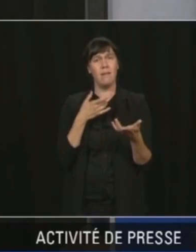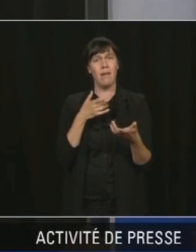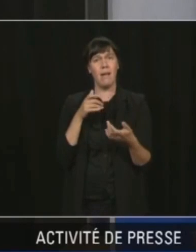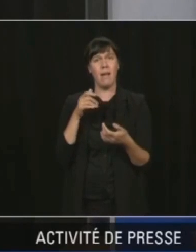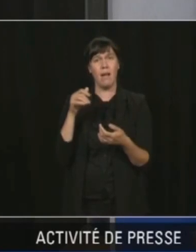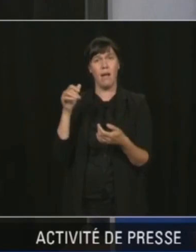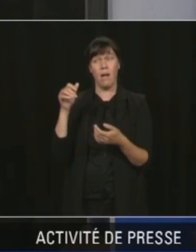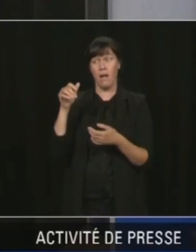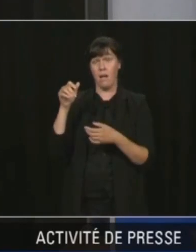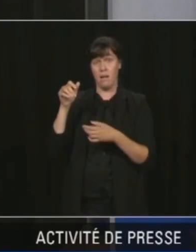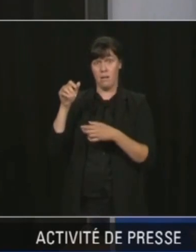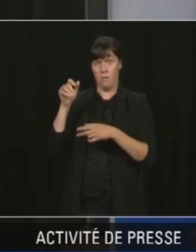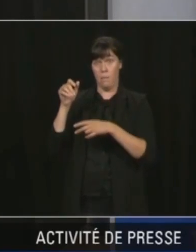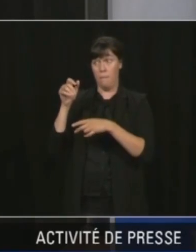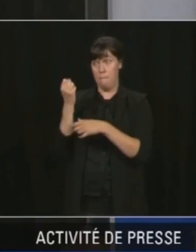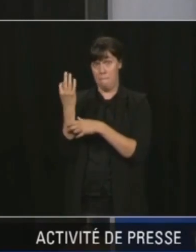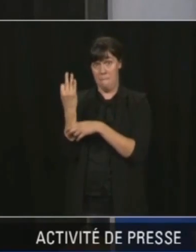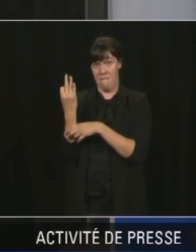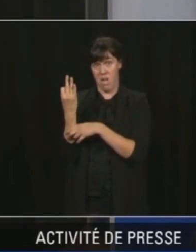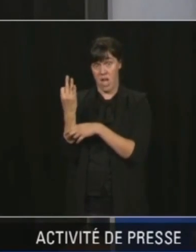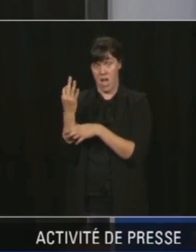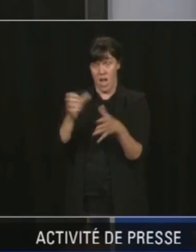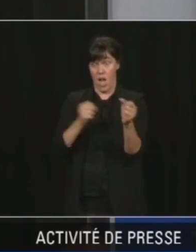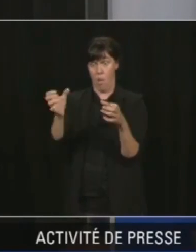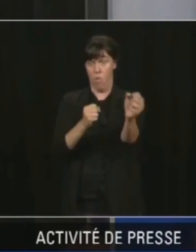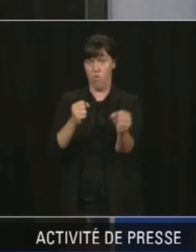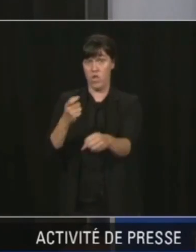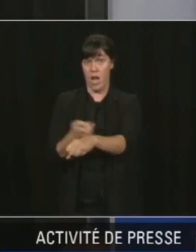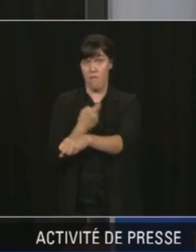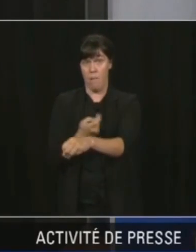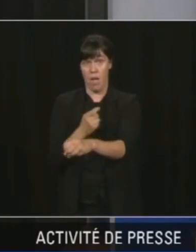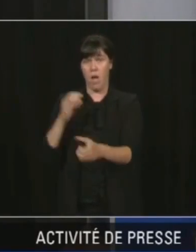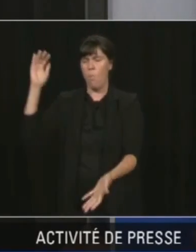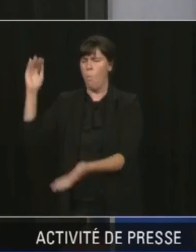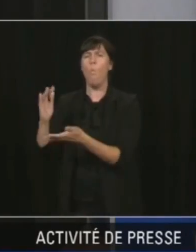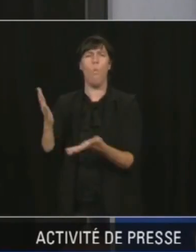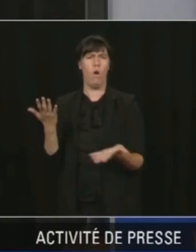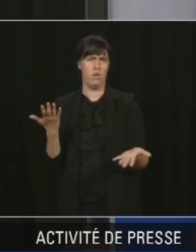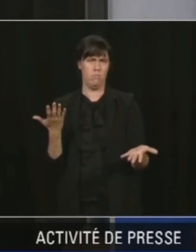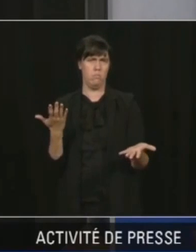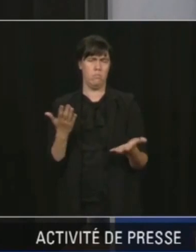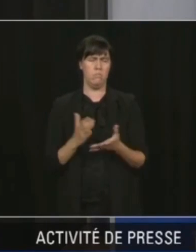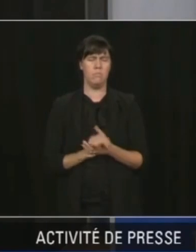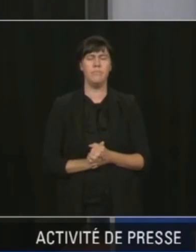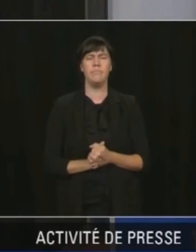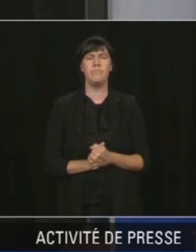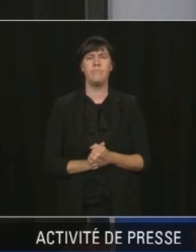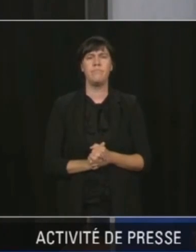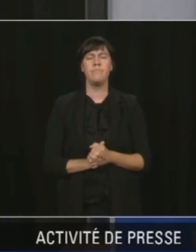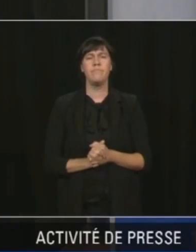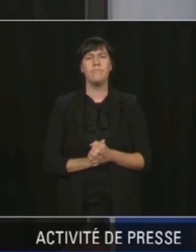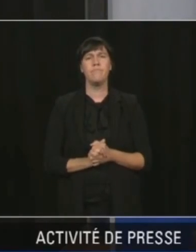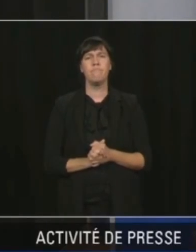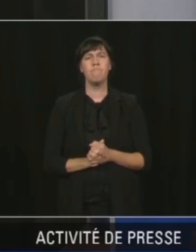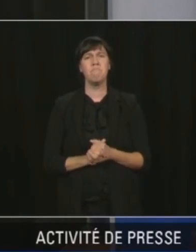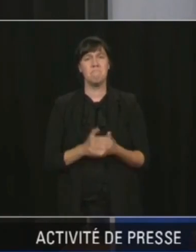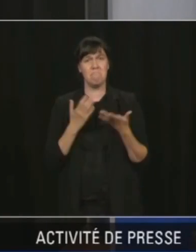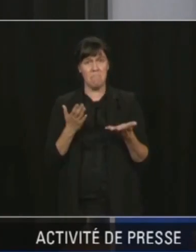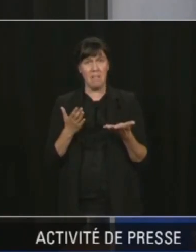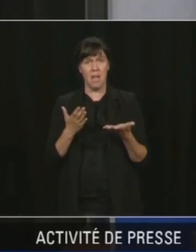placement privées. Puis pour ça, bien, vous le voyez, on a des moyens